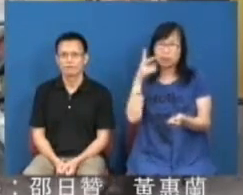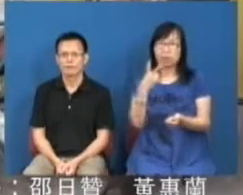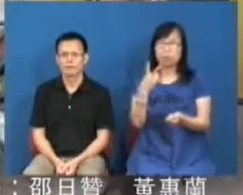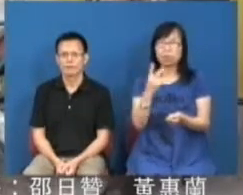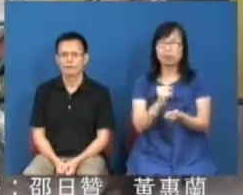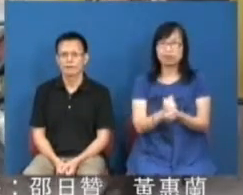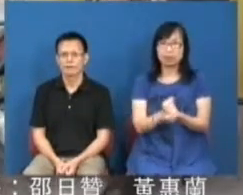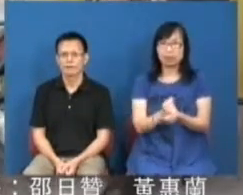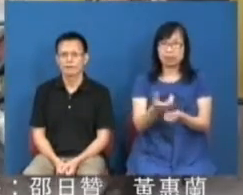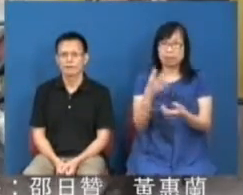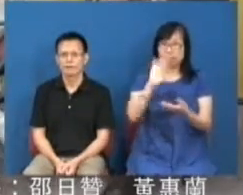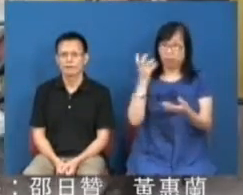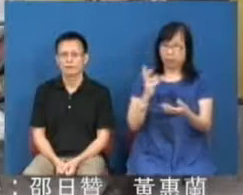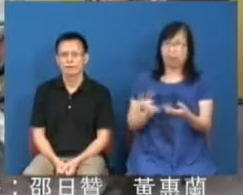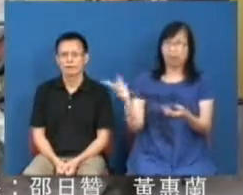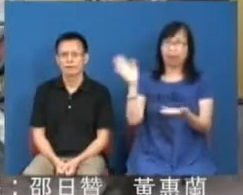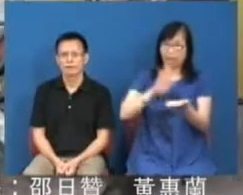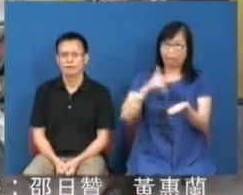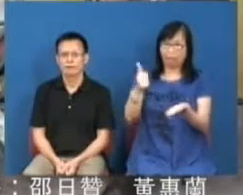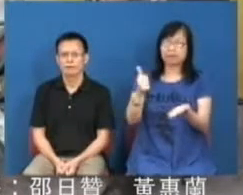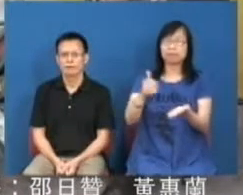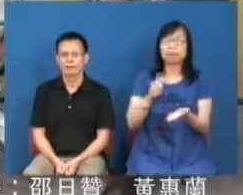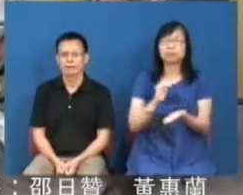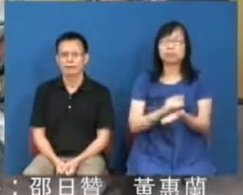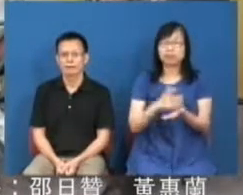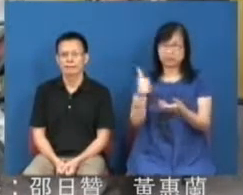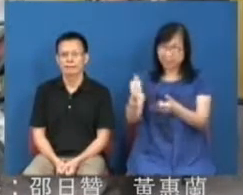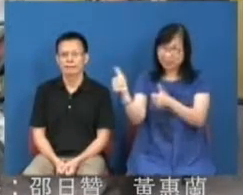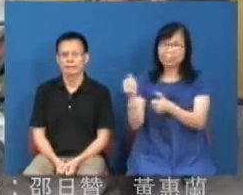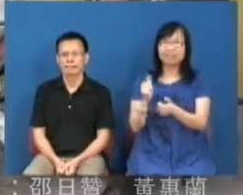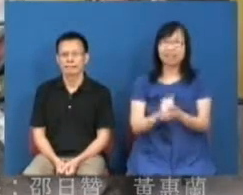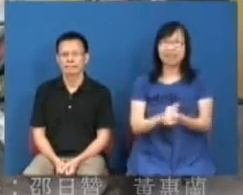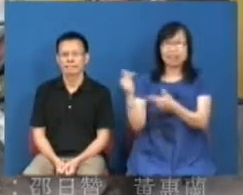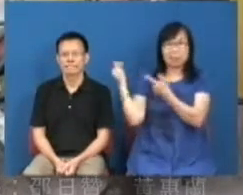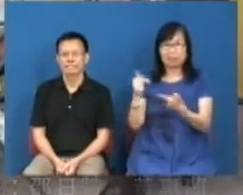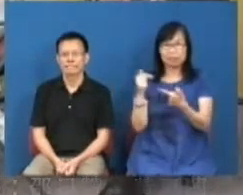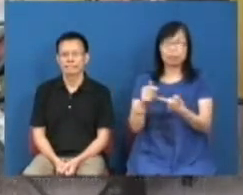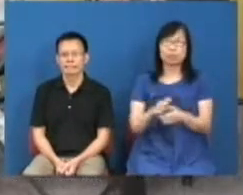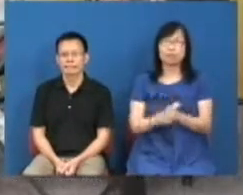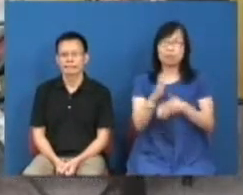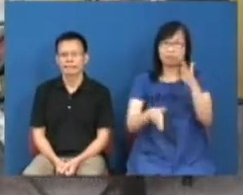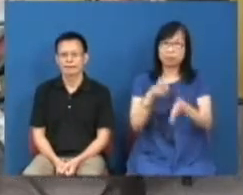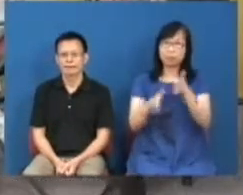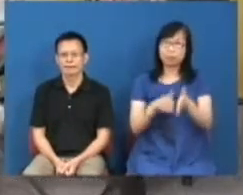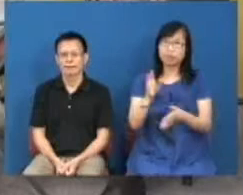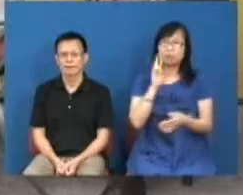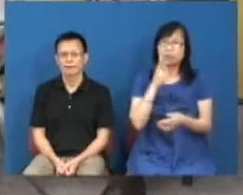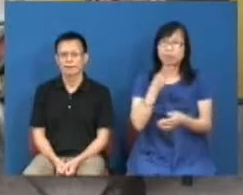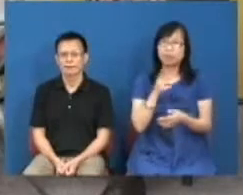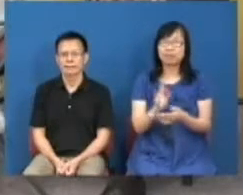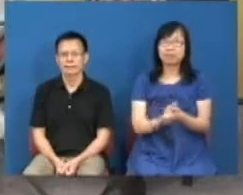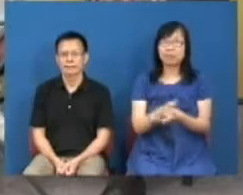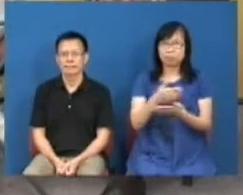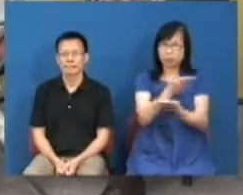位衛蘭和讚哥，多謝曬先、繼續幫我們做手語，話俾我們不同